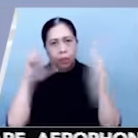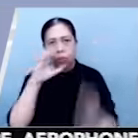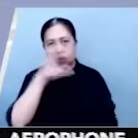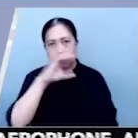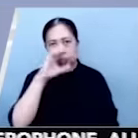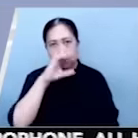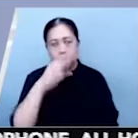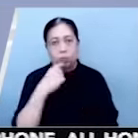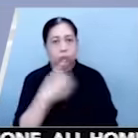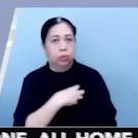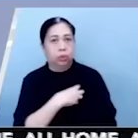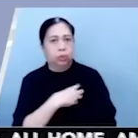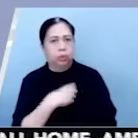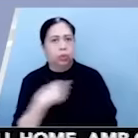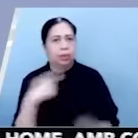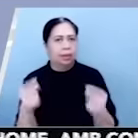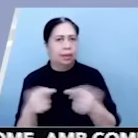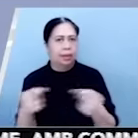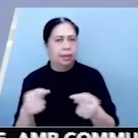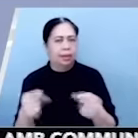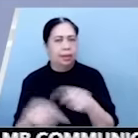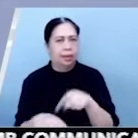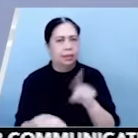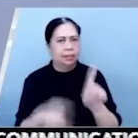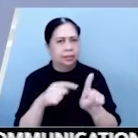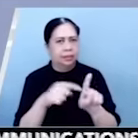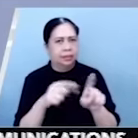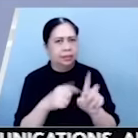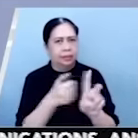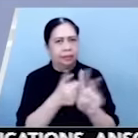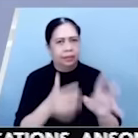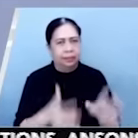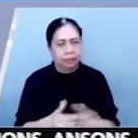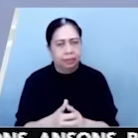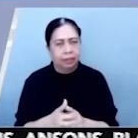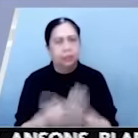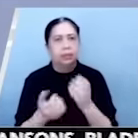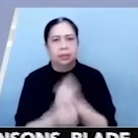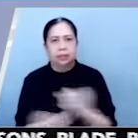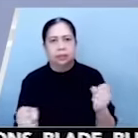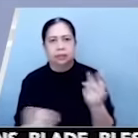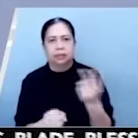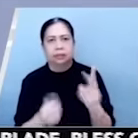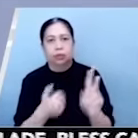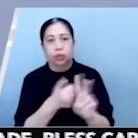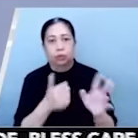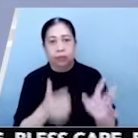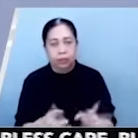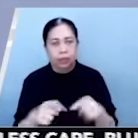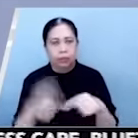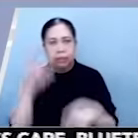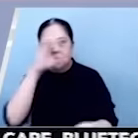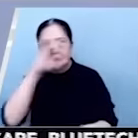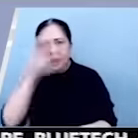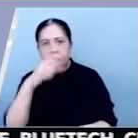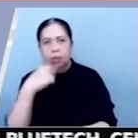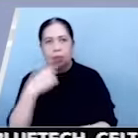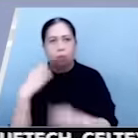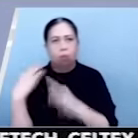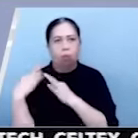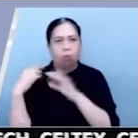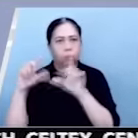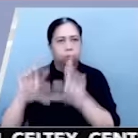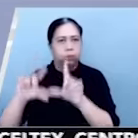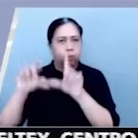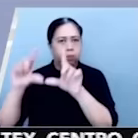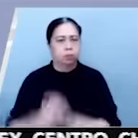pulisya, may alitan ng suspect at isa sa mga biktima. Ligtas ang dalawang biktima habang hinahanap pa ang suspect. Para sa